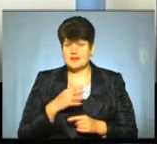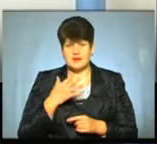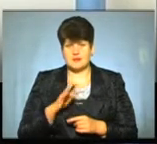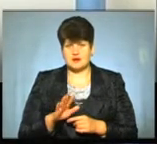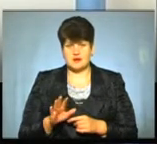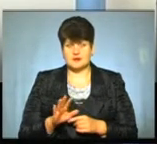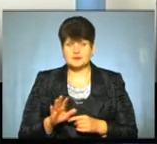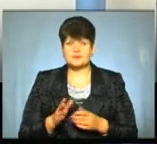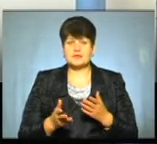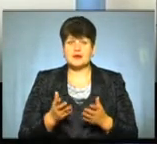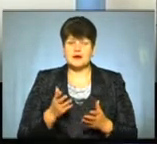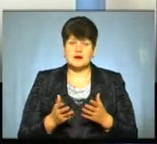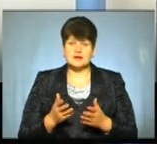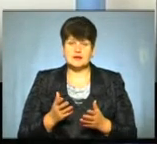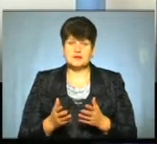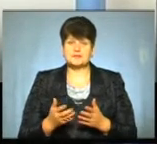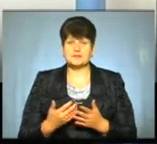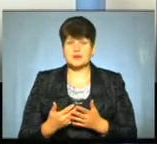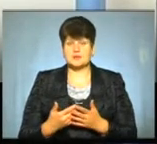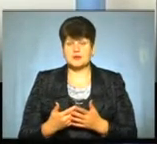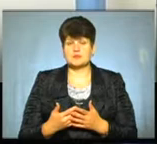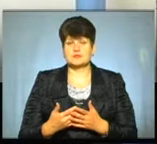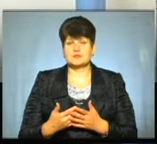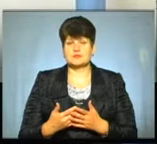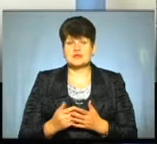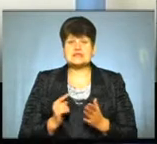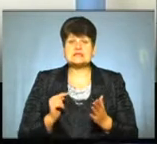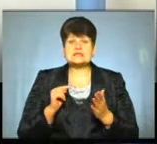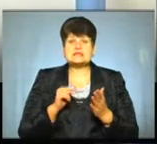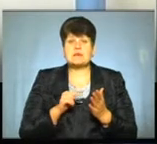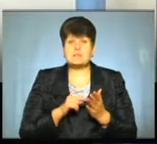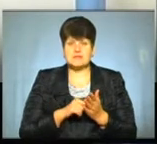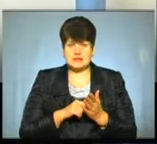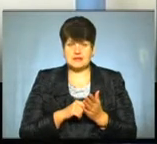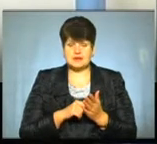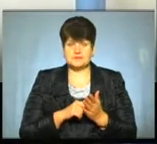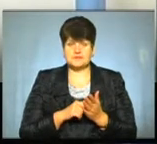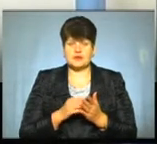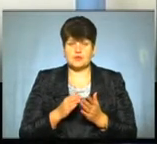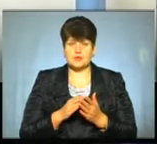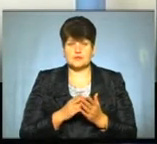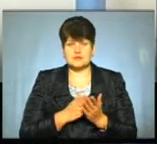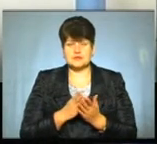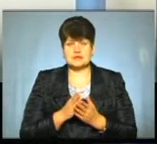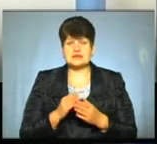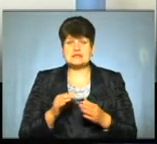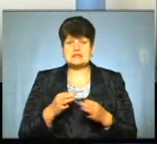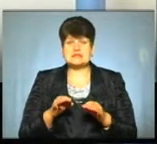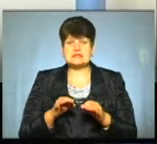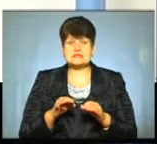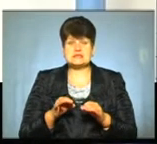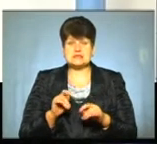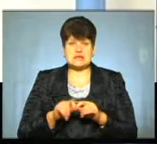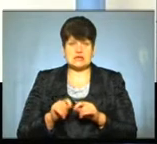вже й багато, але, мабуть, із мети, яку переслідує сертифікація, це